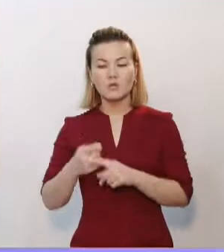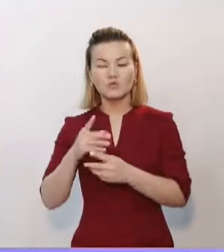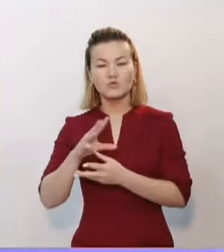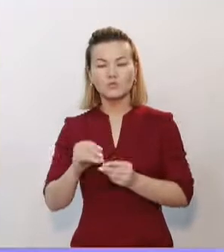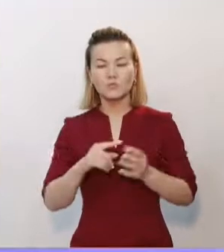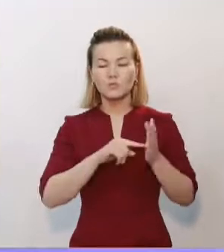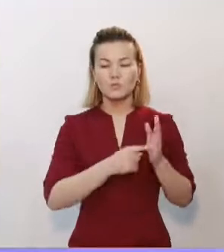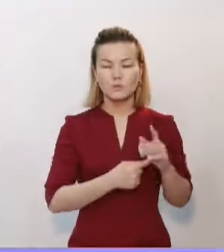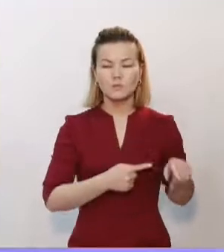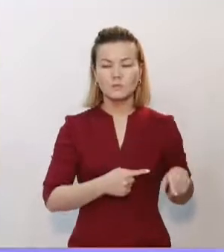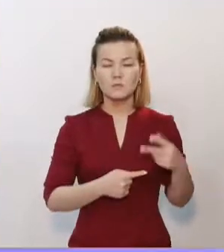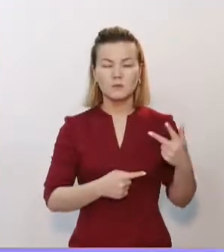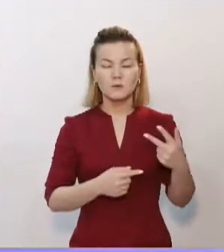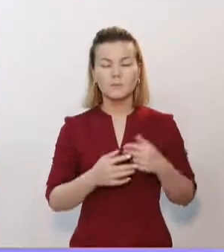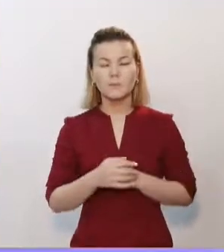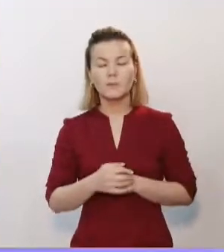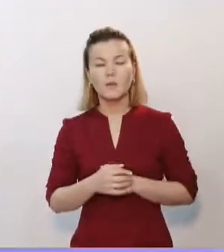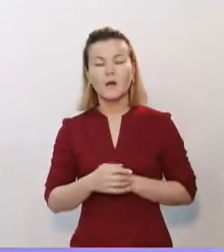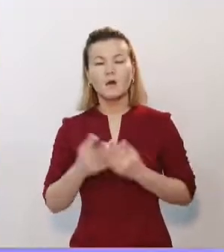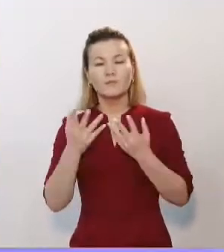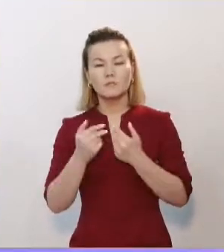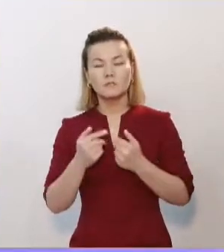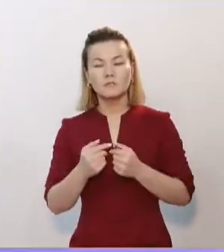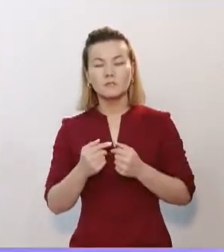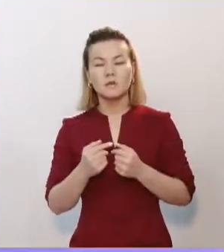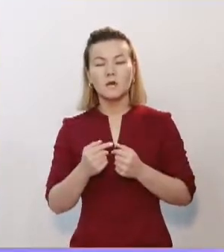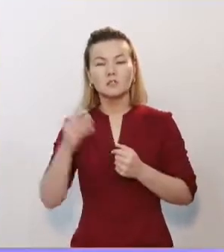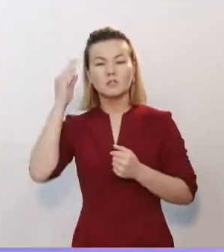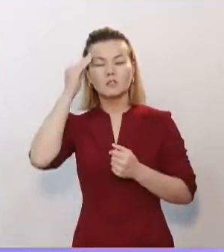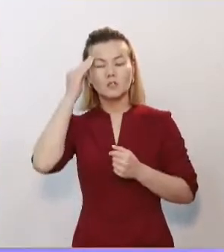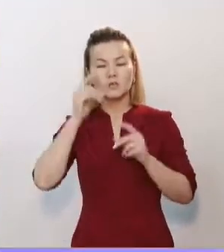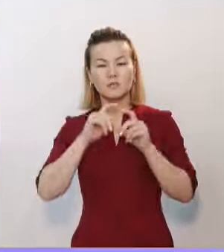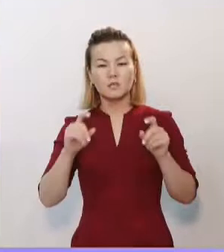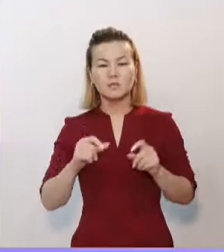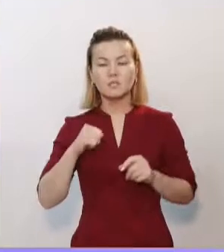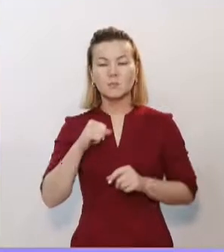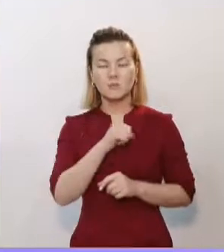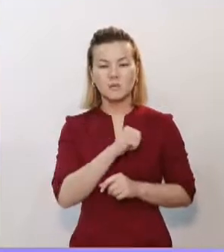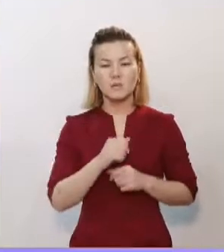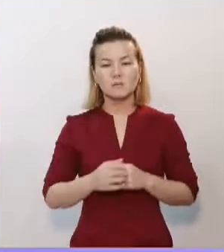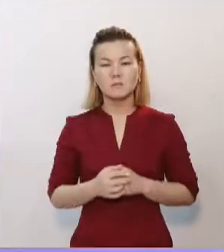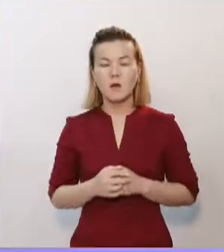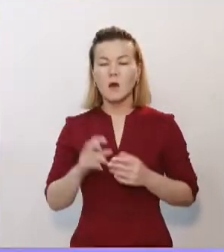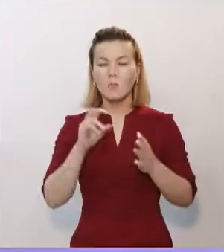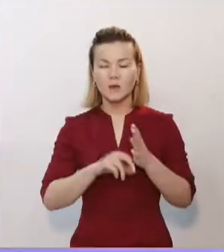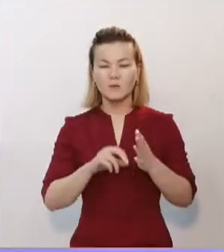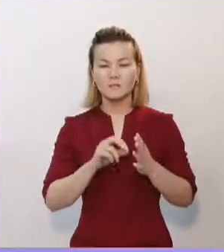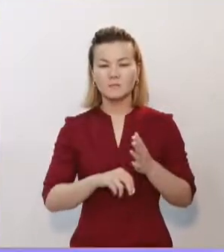умножим на 3. Вычислите значения выражений самостоятельно.